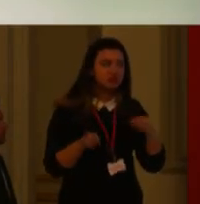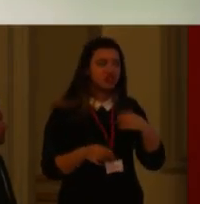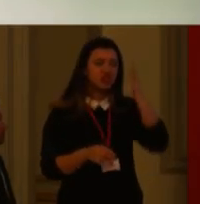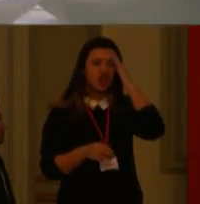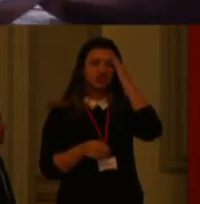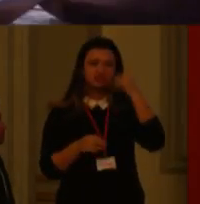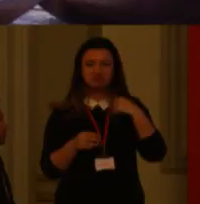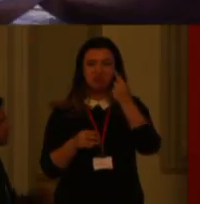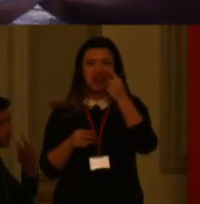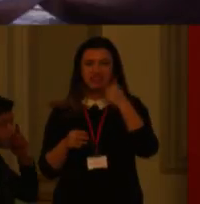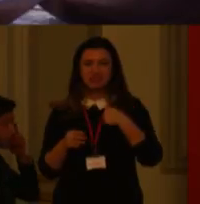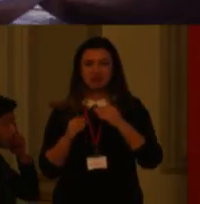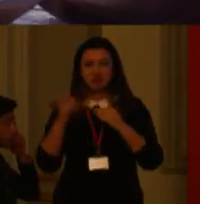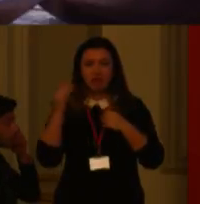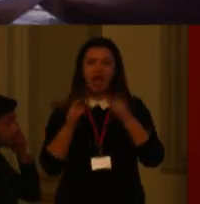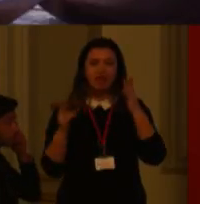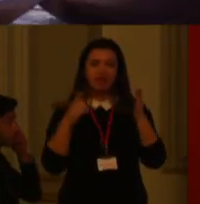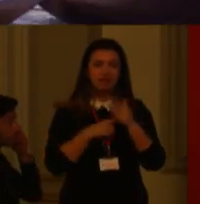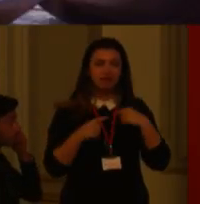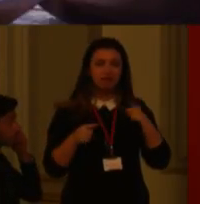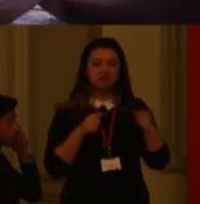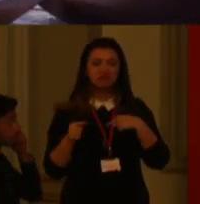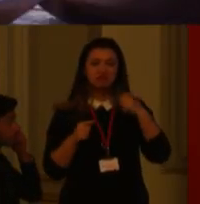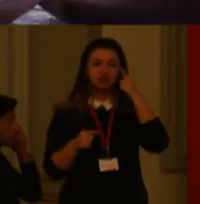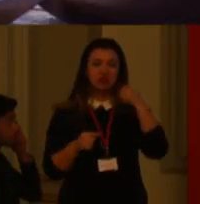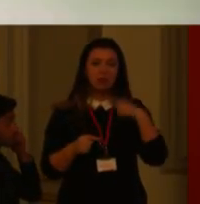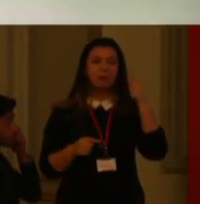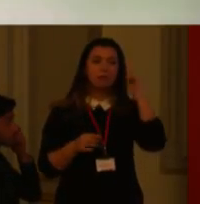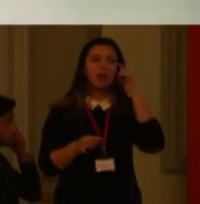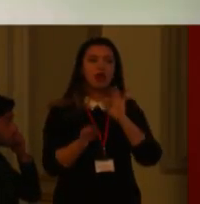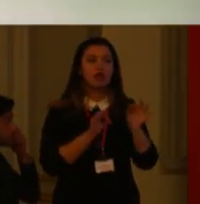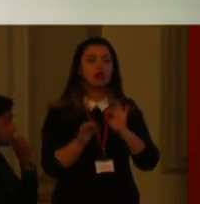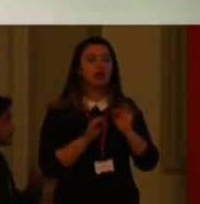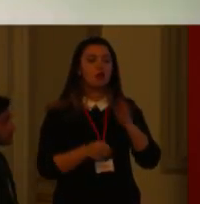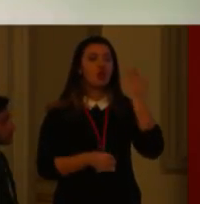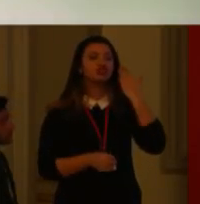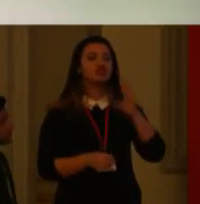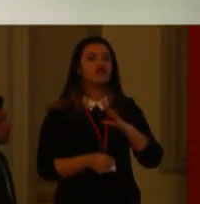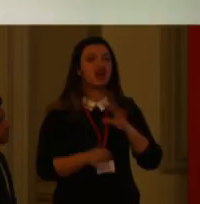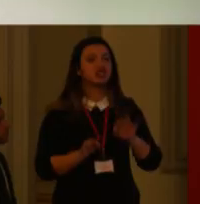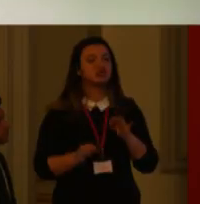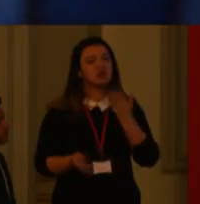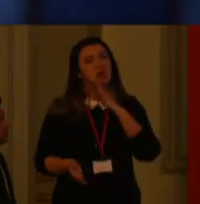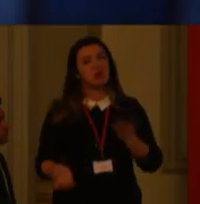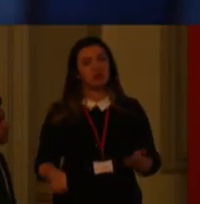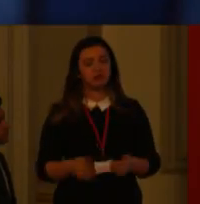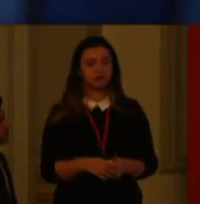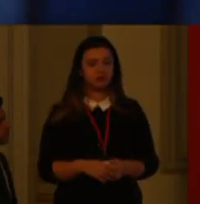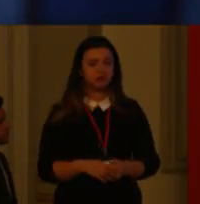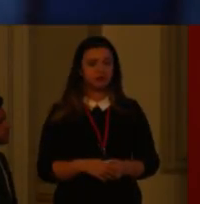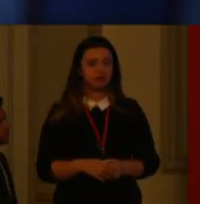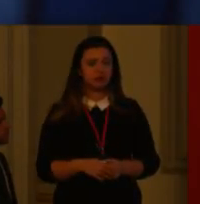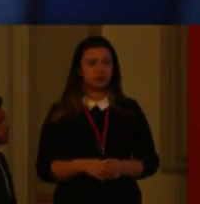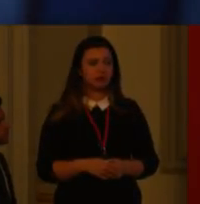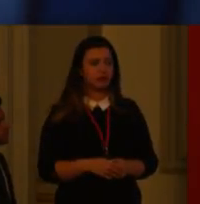bu yaşımda bunları yapmayı hedefliyorum gibi planlarım öncesinden vardı, şimdi artık yok. Üniversite okumayı çok